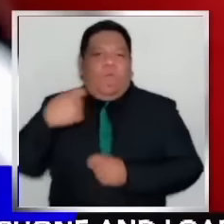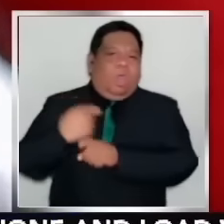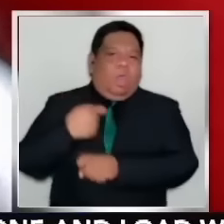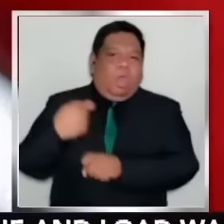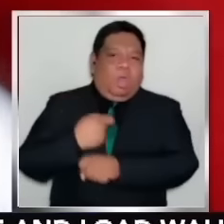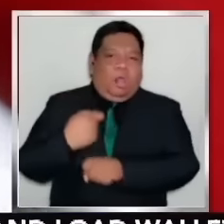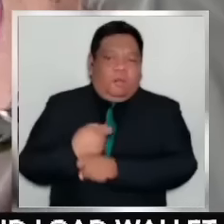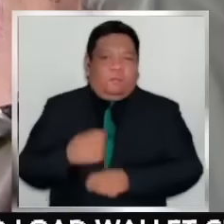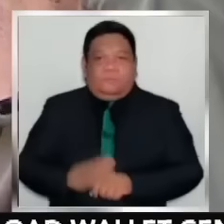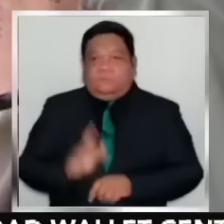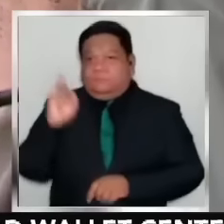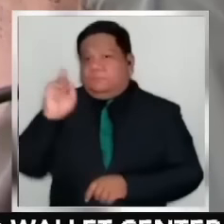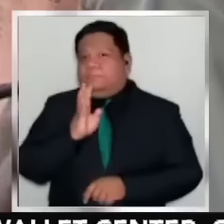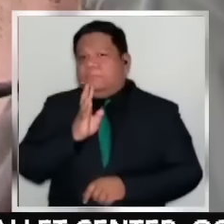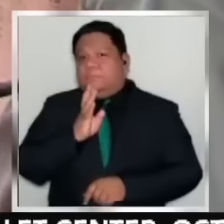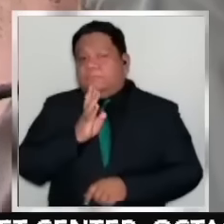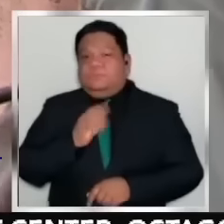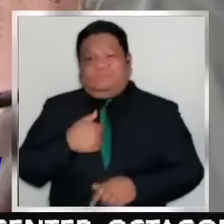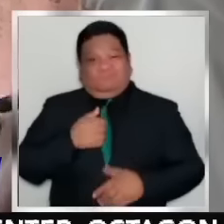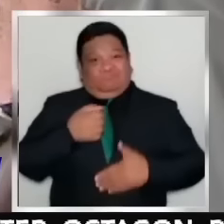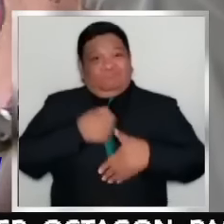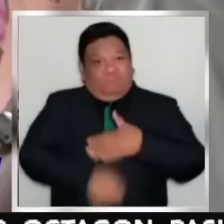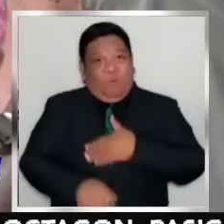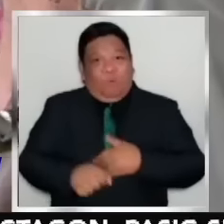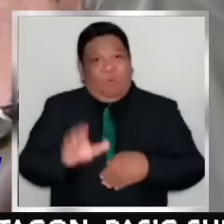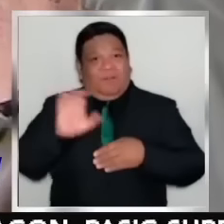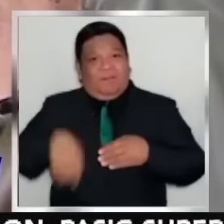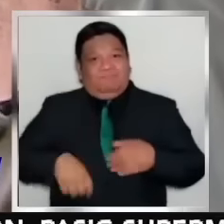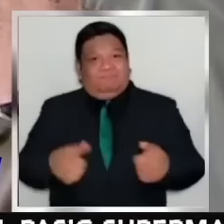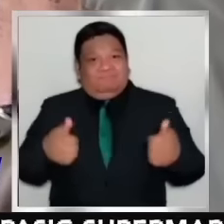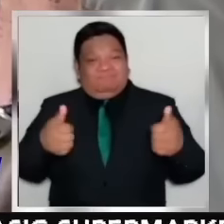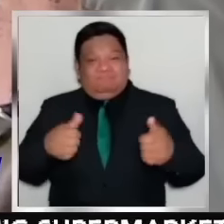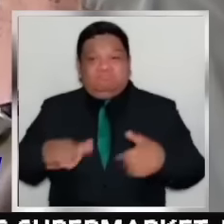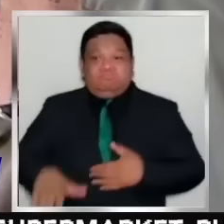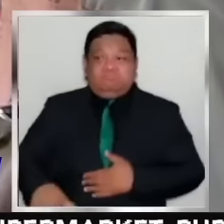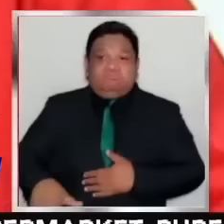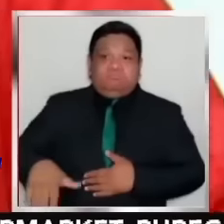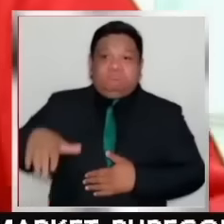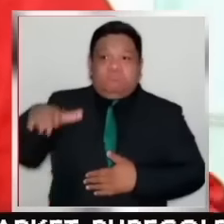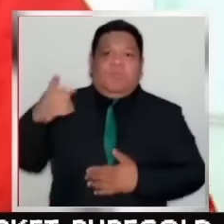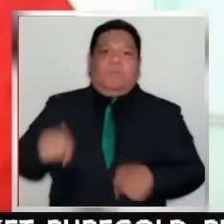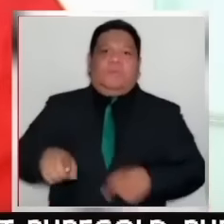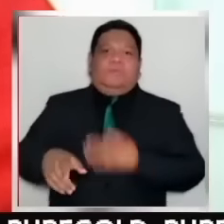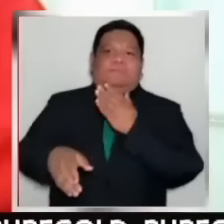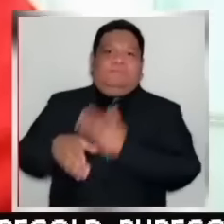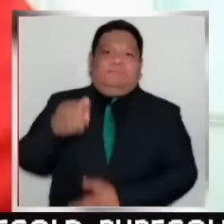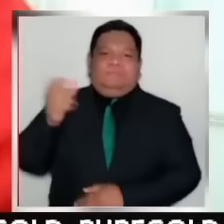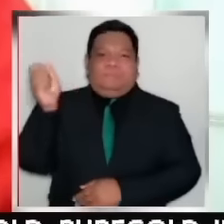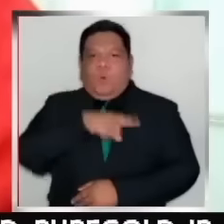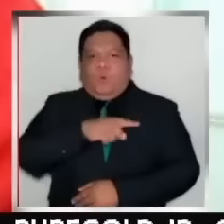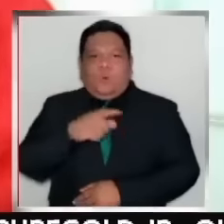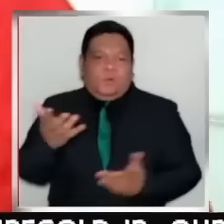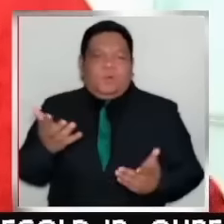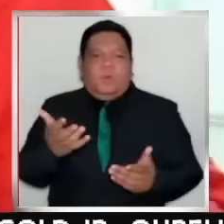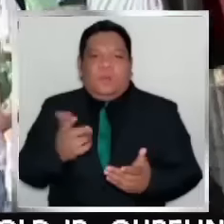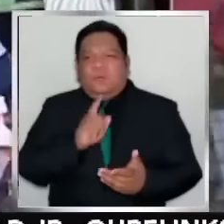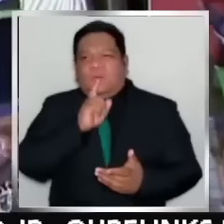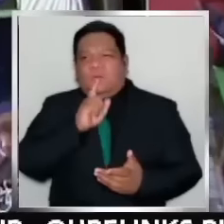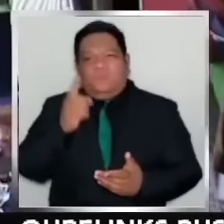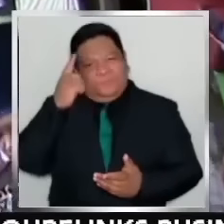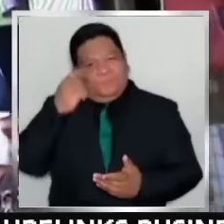ng buo yung kamay ko po, tapos yung abang lumalaki po, nawala po yung kamay ko sa isang iglap. Kaya po, para sa akin po, wala na talaga,